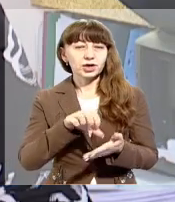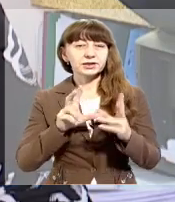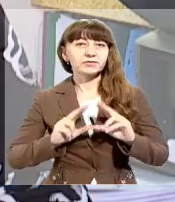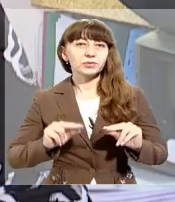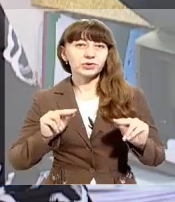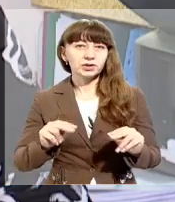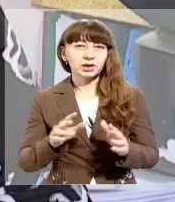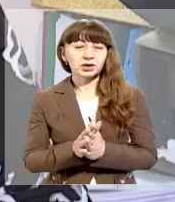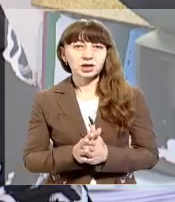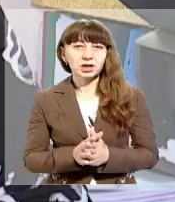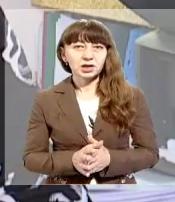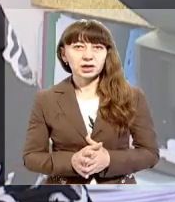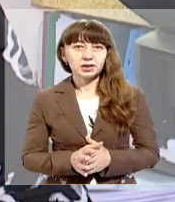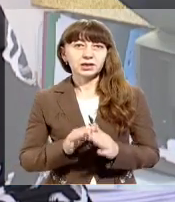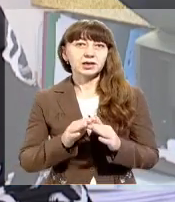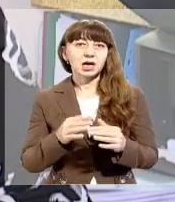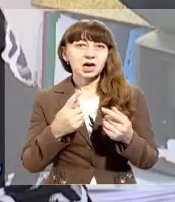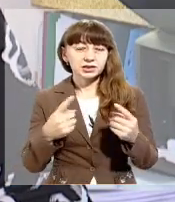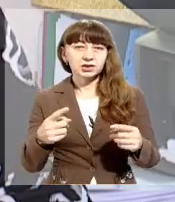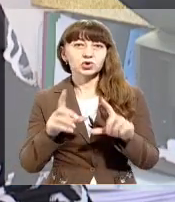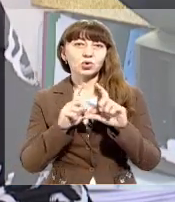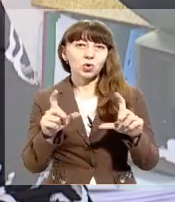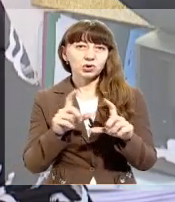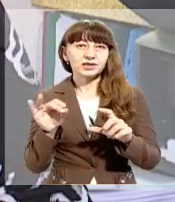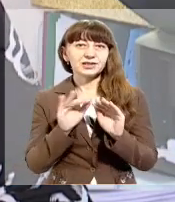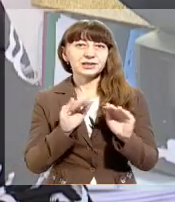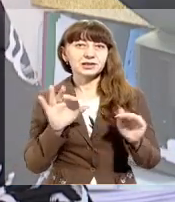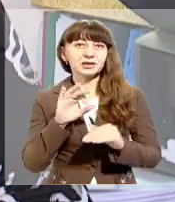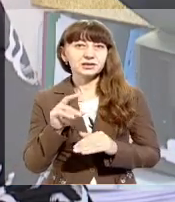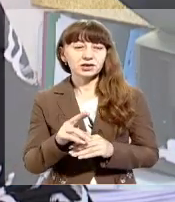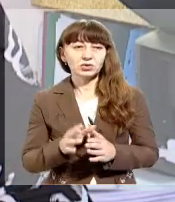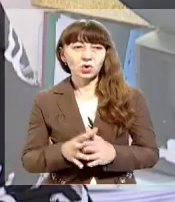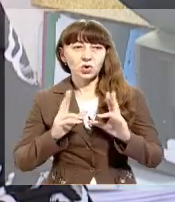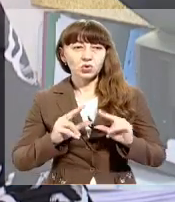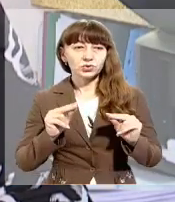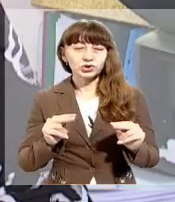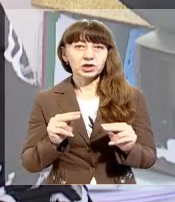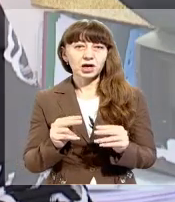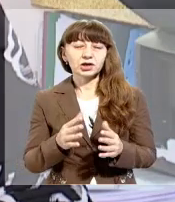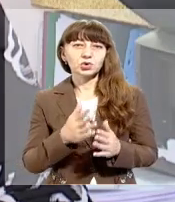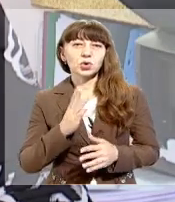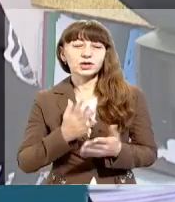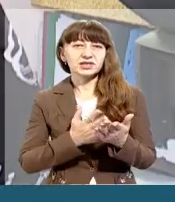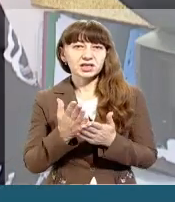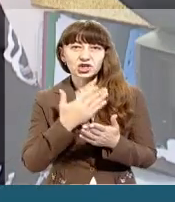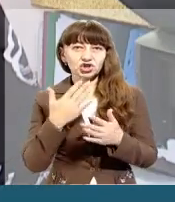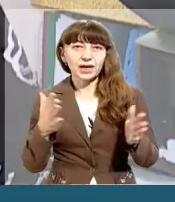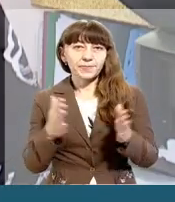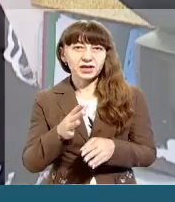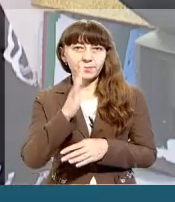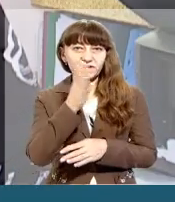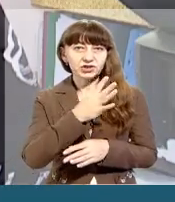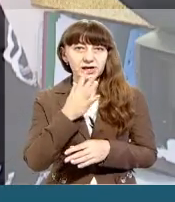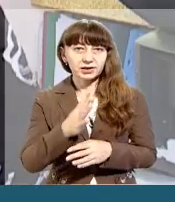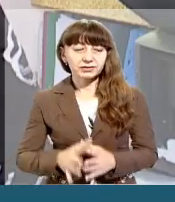непрерывный более 5 лет. Бұл байқауға 5 жылдан астам үздіксіз жұмыс өтілі бар мұғалімдер қатыса алады. Байқау 3 кезең бойынша өтеді.